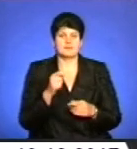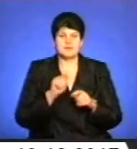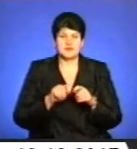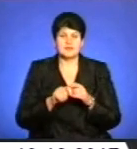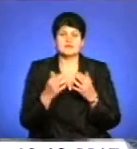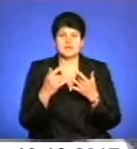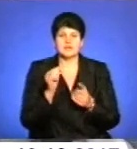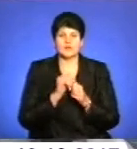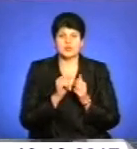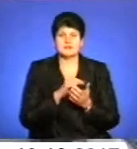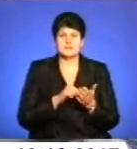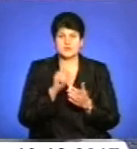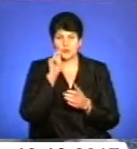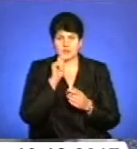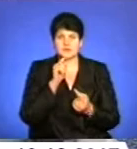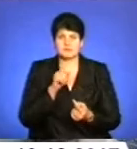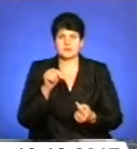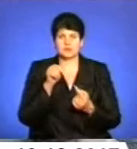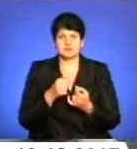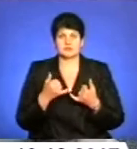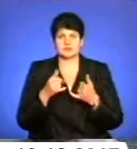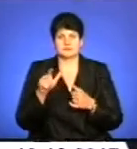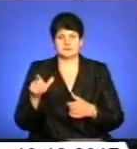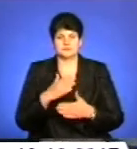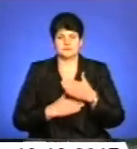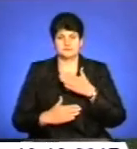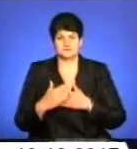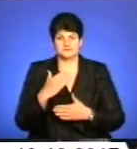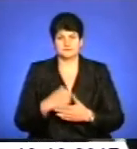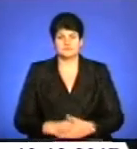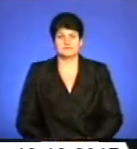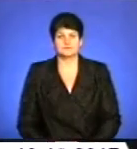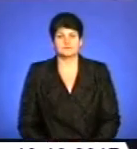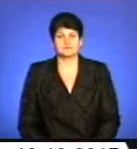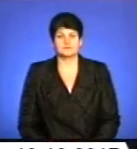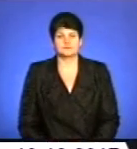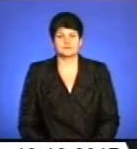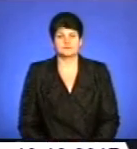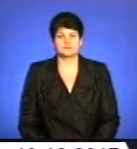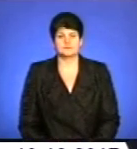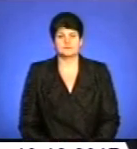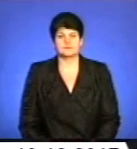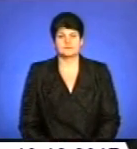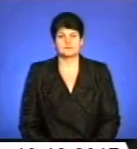місто України облаштоване для людей з особливими потребами. Соломія Струз, Василь Панчук, Вісті ТТБ.